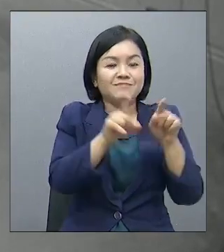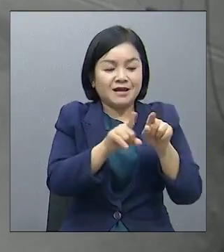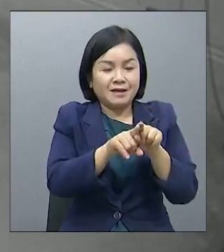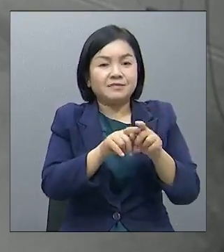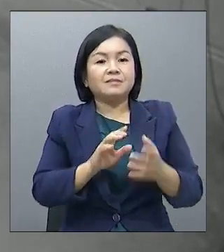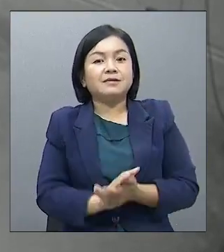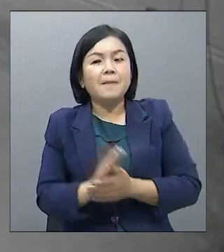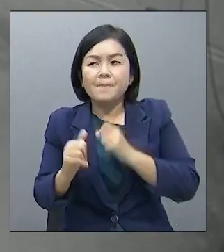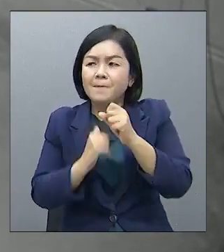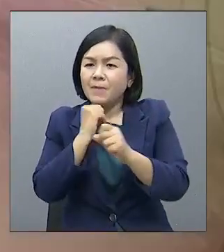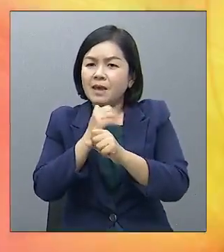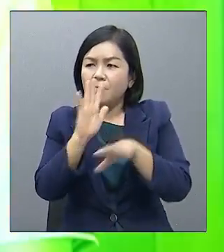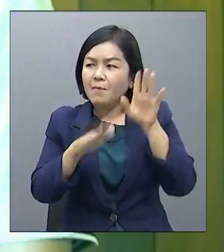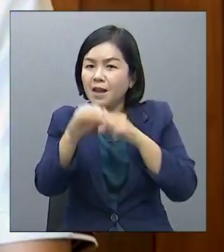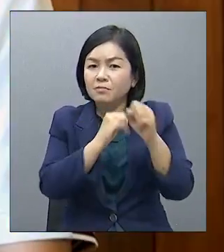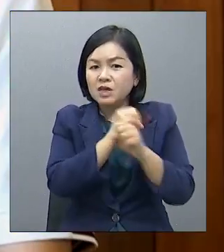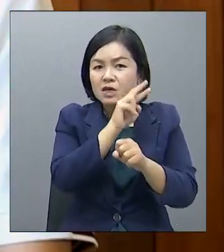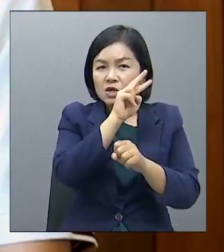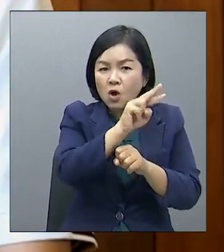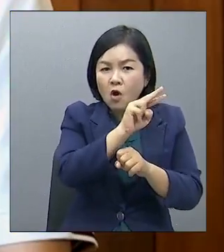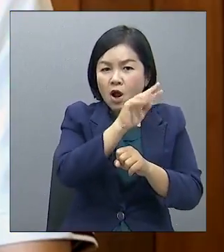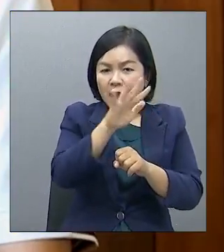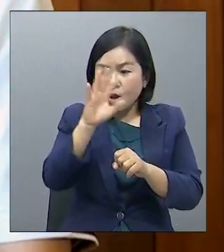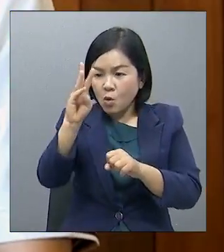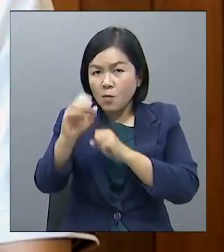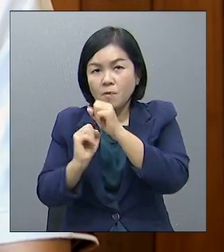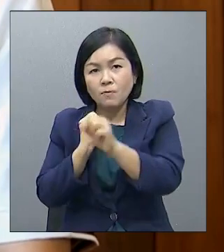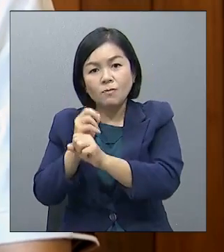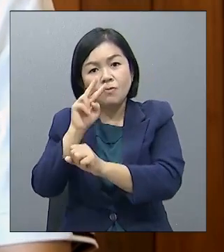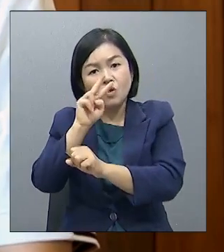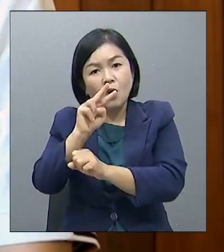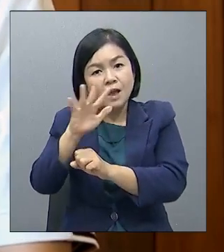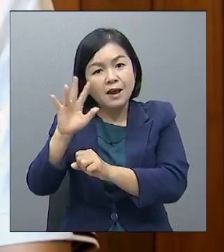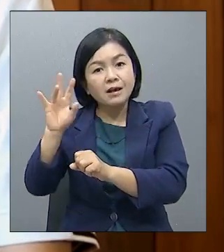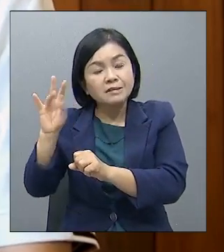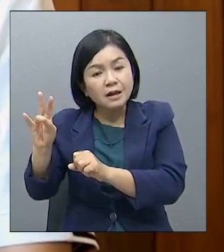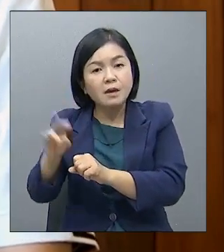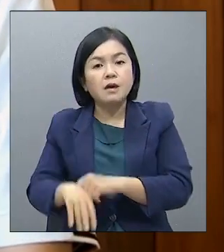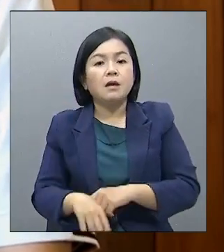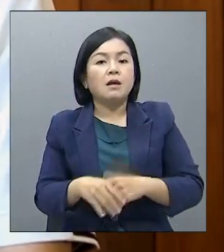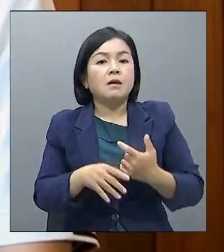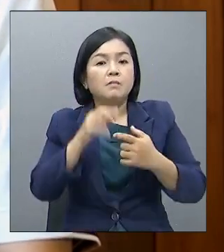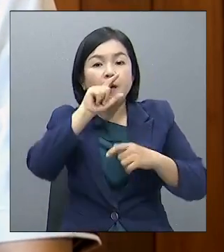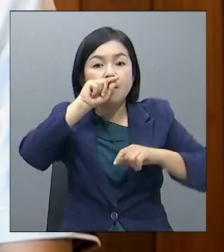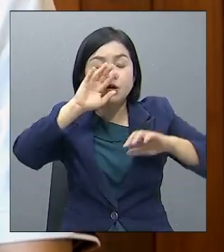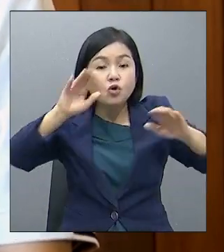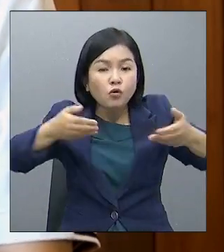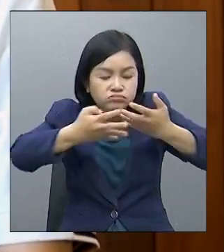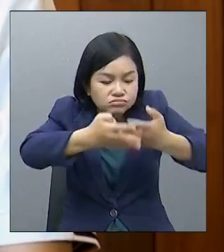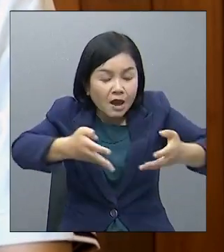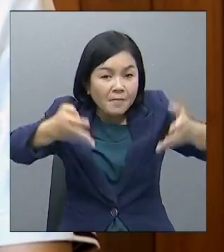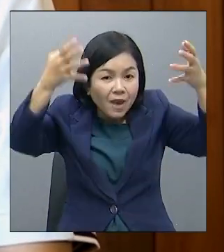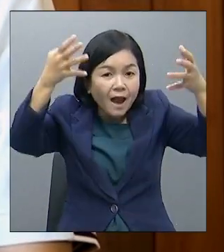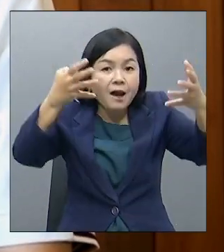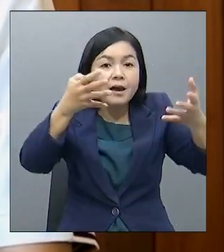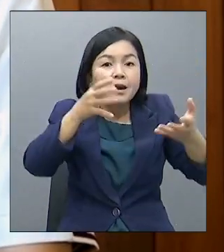ในปีประมาณ5657นะครับมันเกิดปัญหาที่ว่านกแอ่นกินรังที่ส่งออกจากซาอุดิอาระ